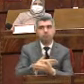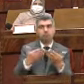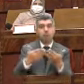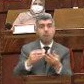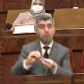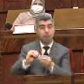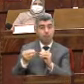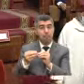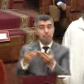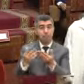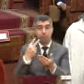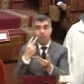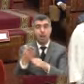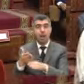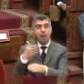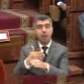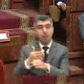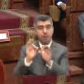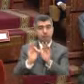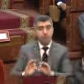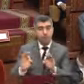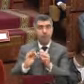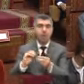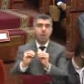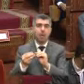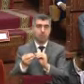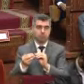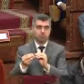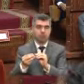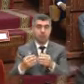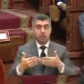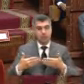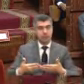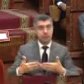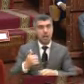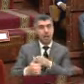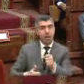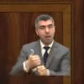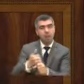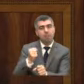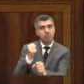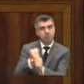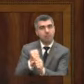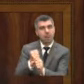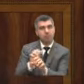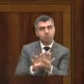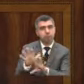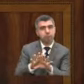كانش موجد، فاشتغلنا هذه السنة في قضية التموين. غادي